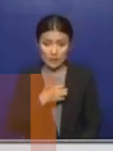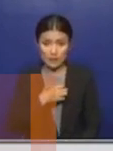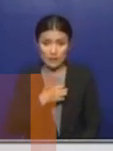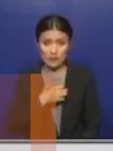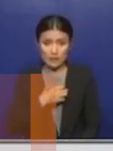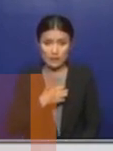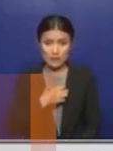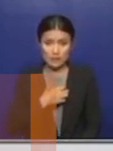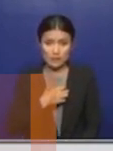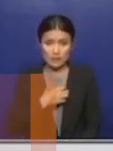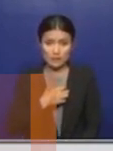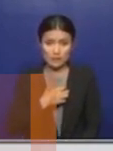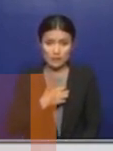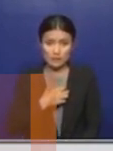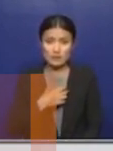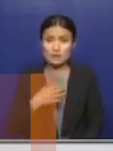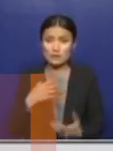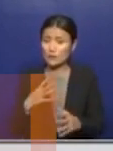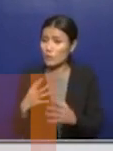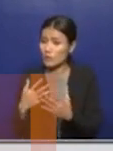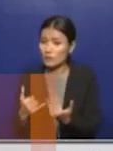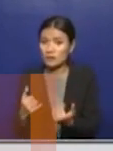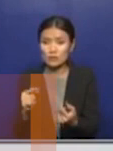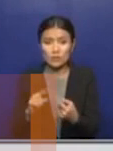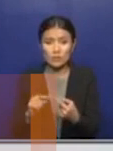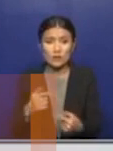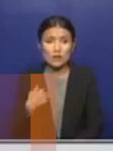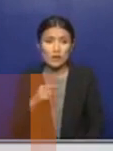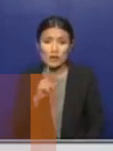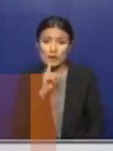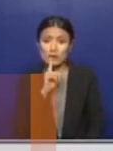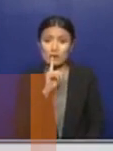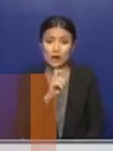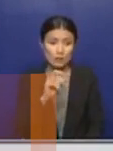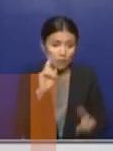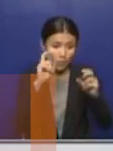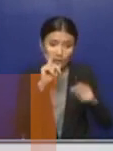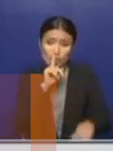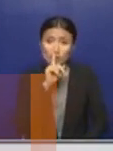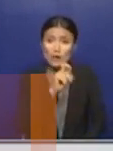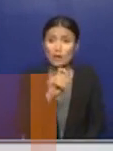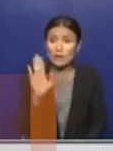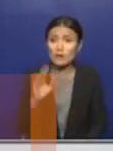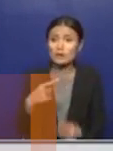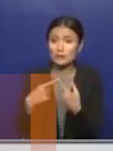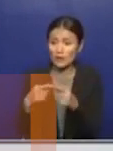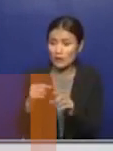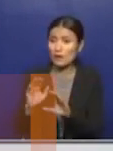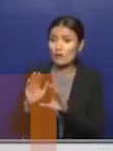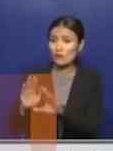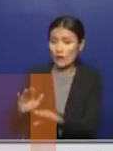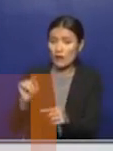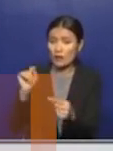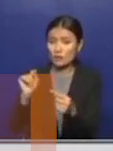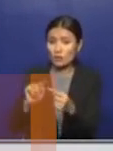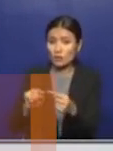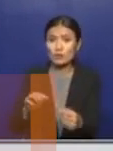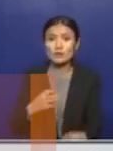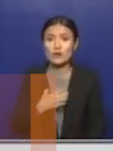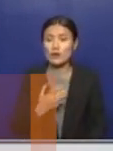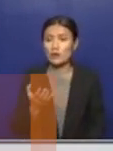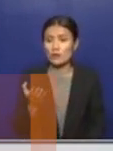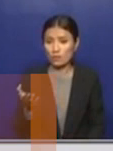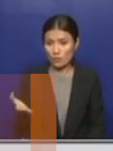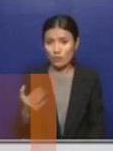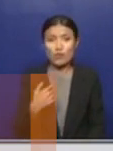ระไม่ถือว่าเป็นการถามกระทู้แต่ผมจะขออนุญาตให้ท่านได้เอาเรื่องนี้พูดหาลือในที่ประชุมสภาผู้แทนราษ